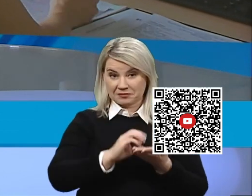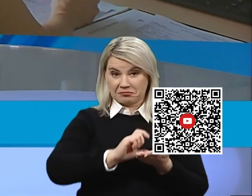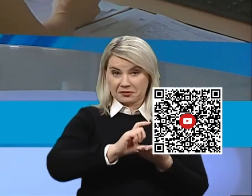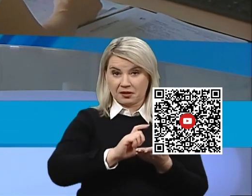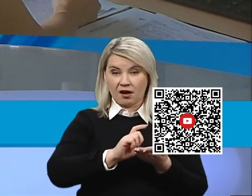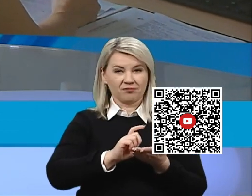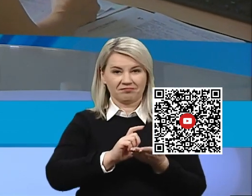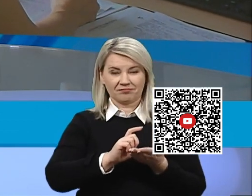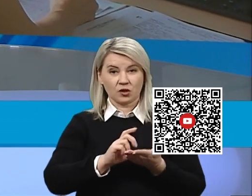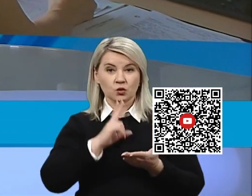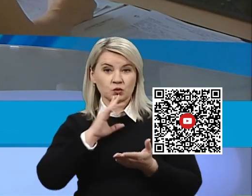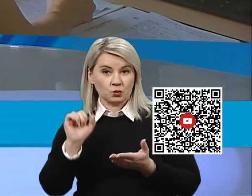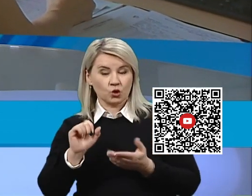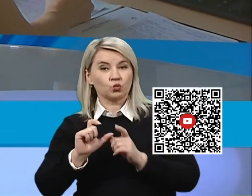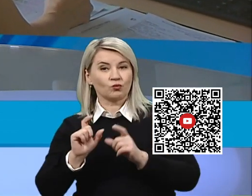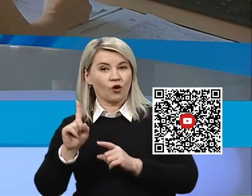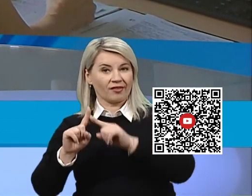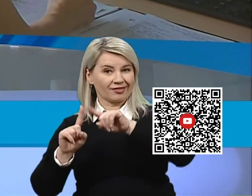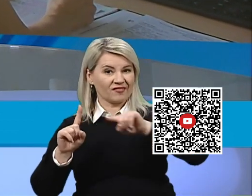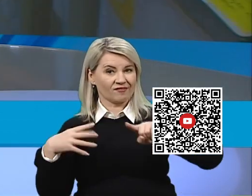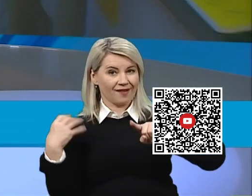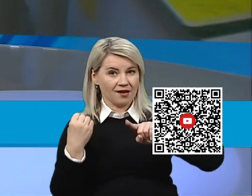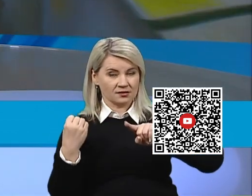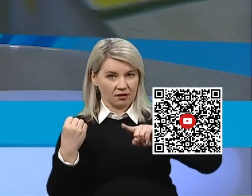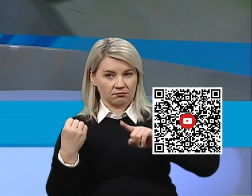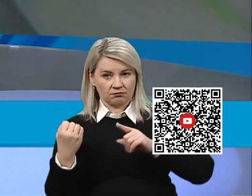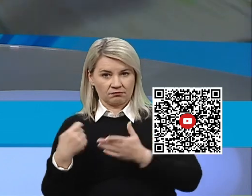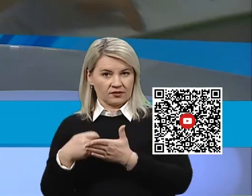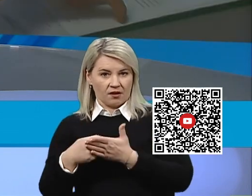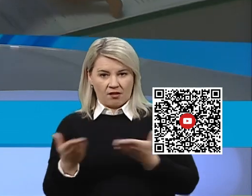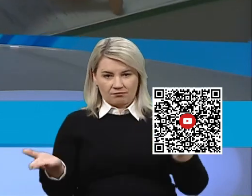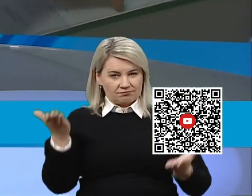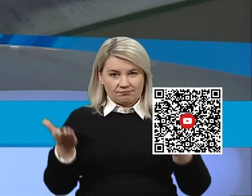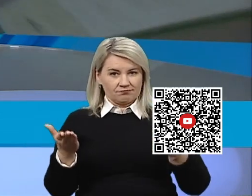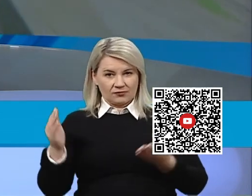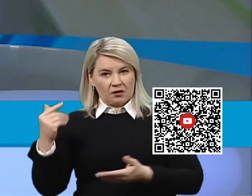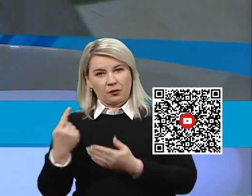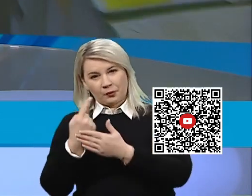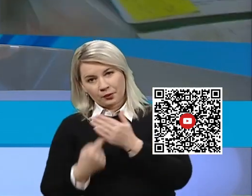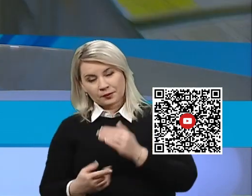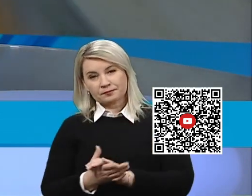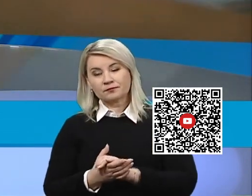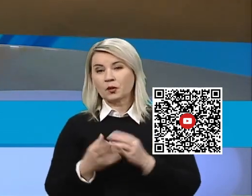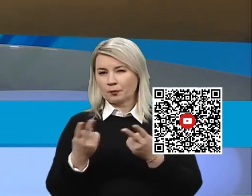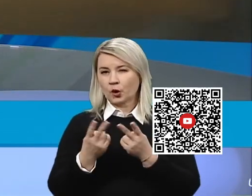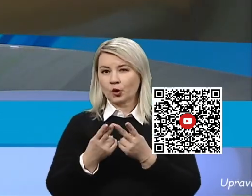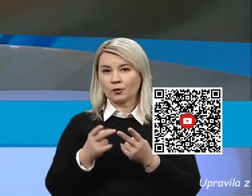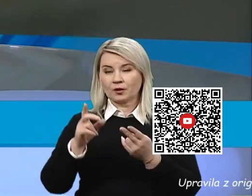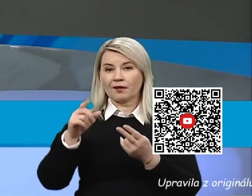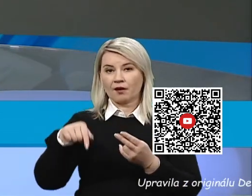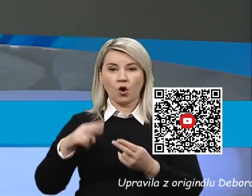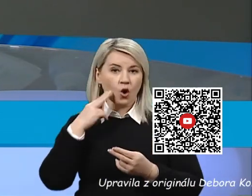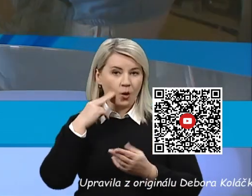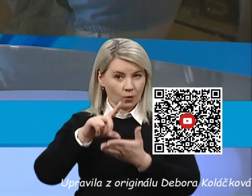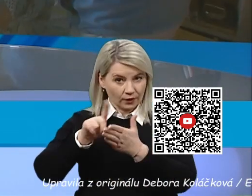klesla. O více než 10% platy navyšovaly v řadě firem v Moravskoslezském kraji. Podobně je na tom i kraj Olomoucký. S